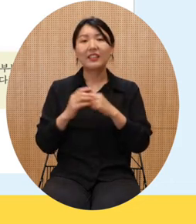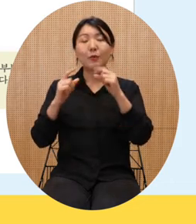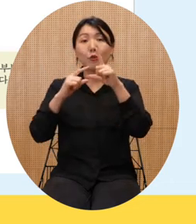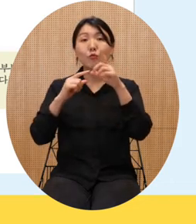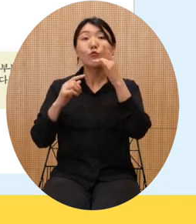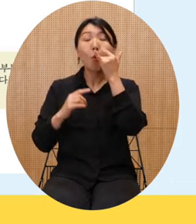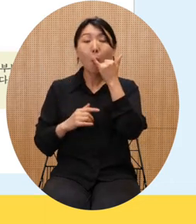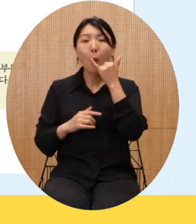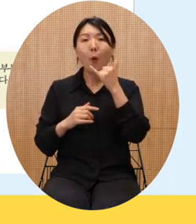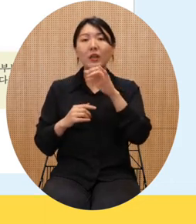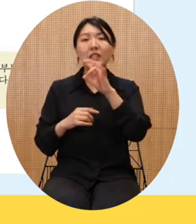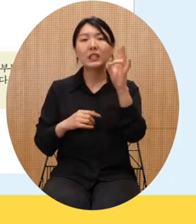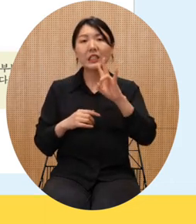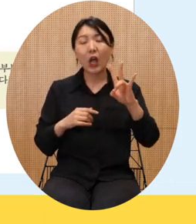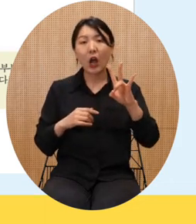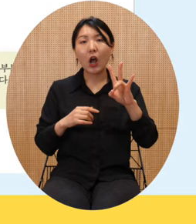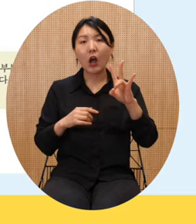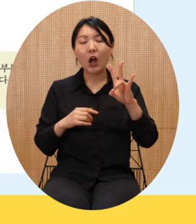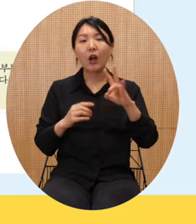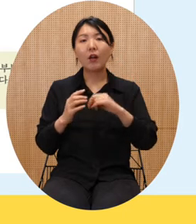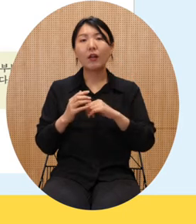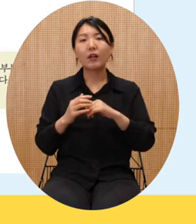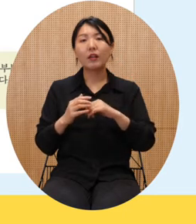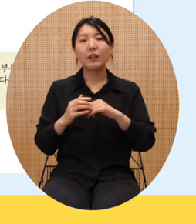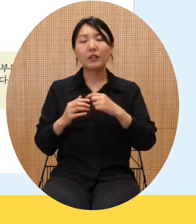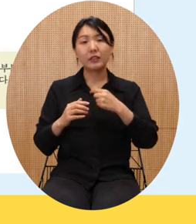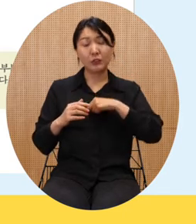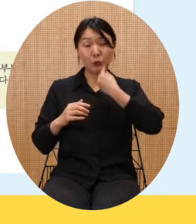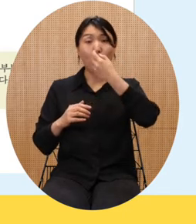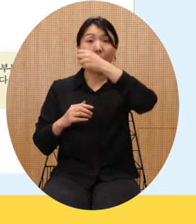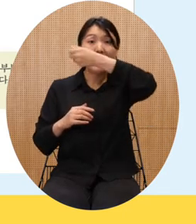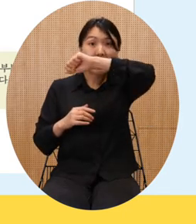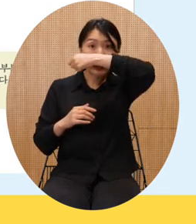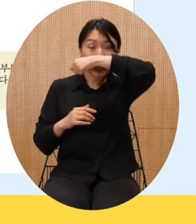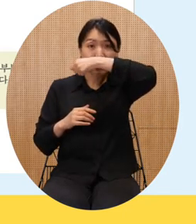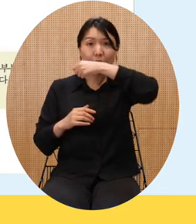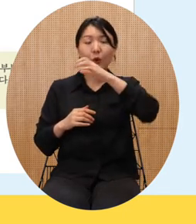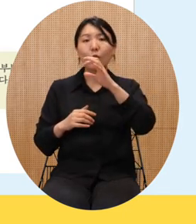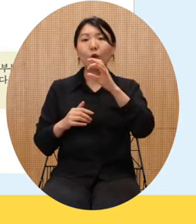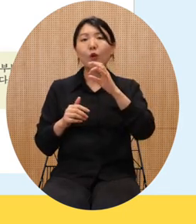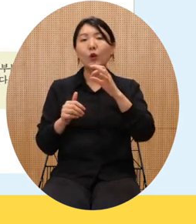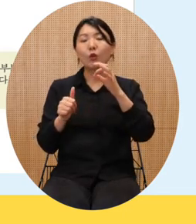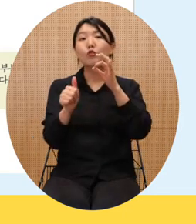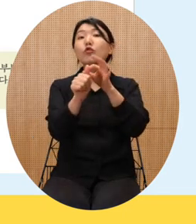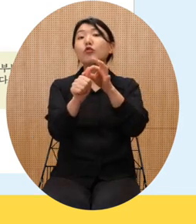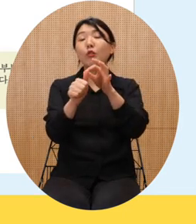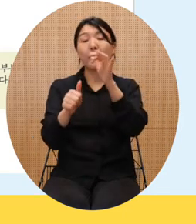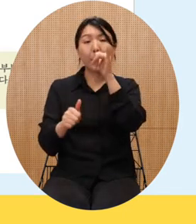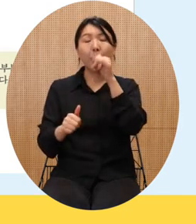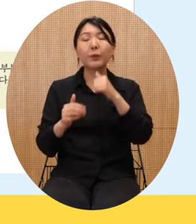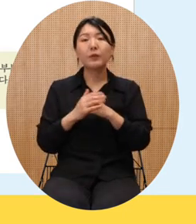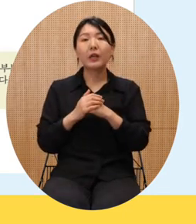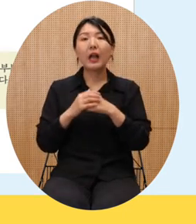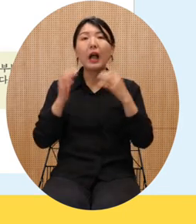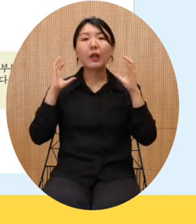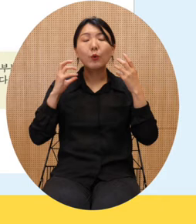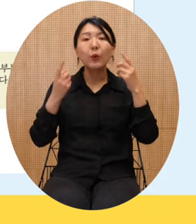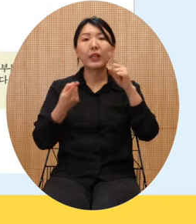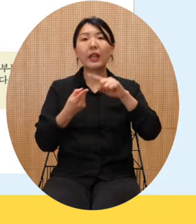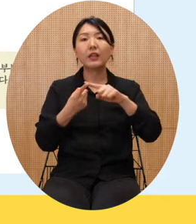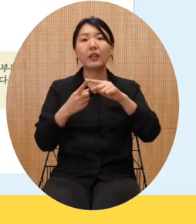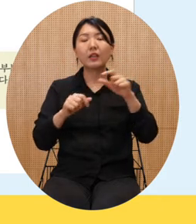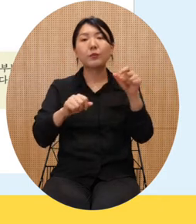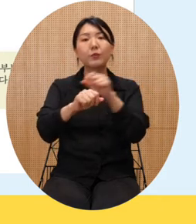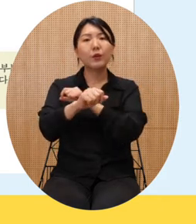알고 계셨고요. 그 다음에 거의 대부분의 부모들께서 시흥은 자체 예산으로 지급하고 있고